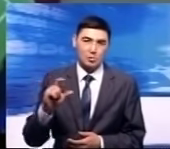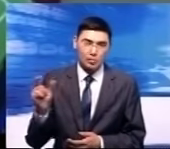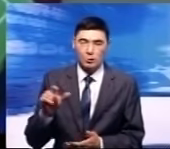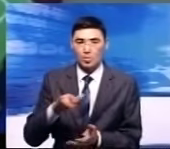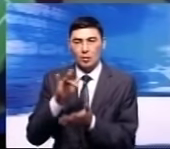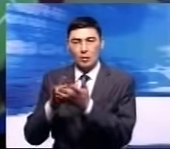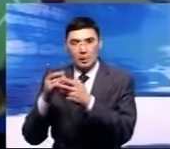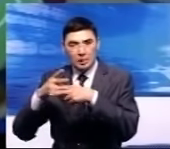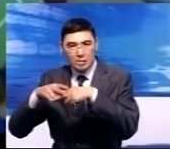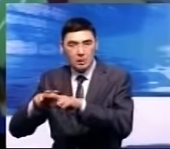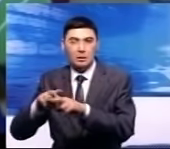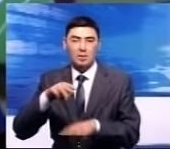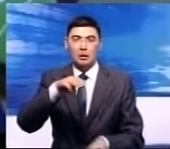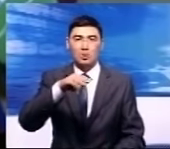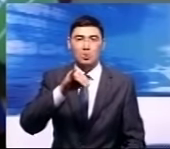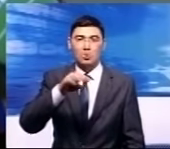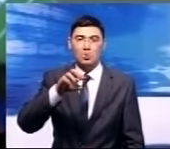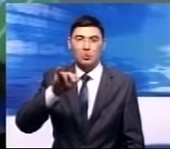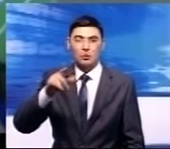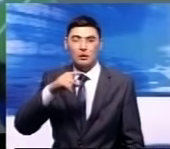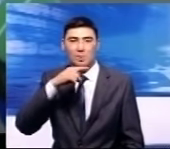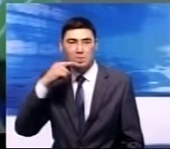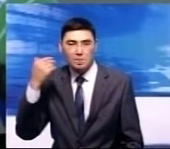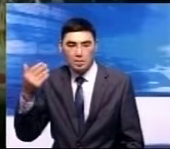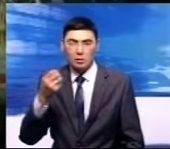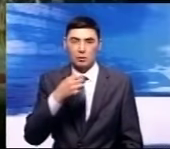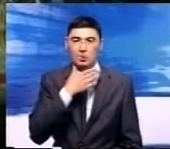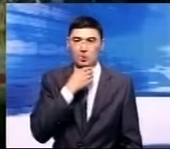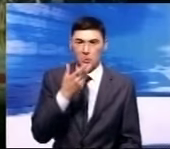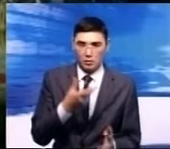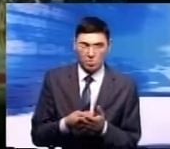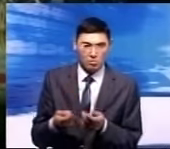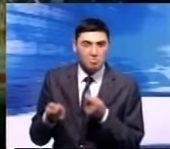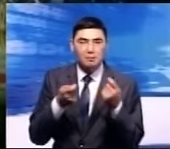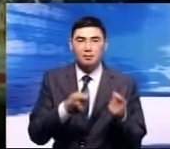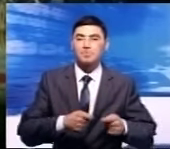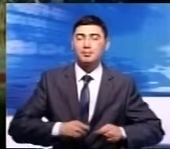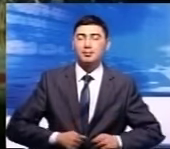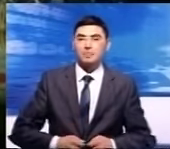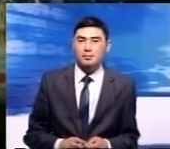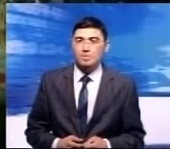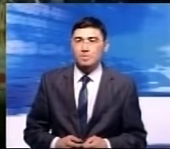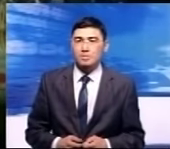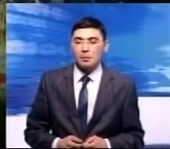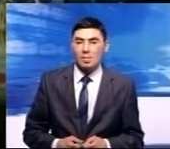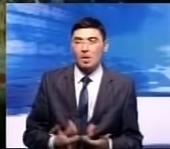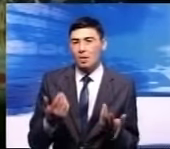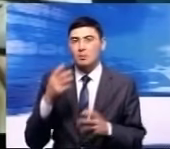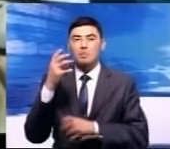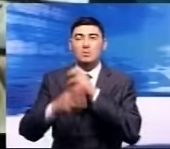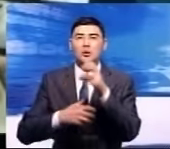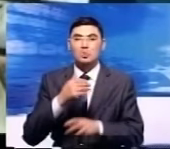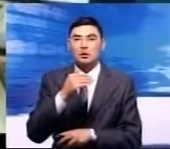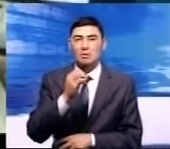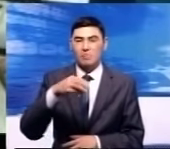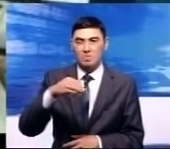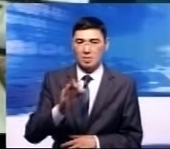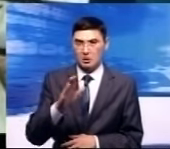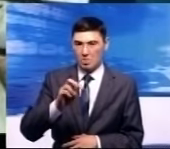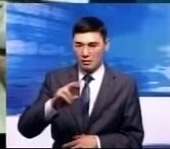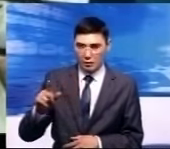Астана, Тюмень, а также мастера из нашего семьи. Надо сказать, что международный фестиваль татарского искусства